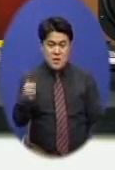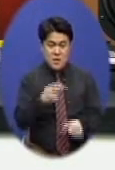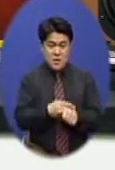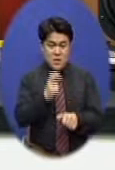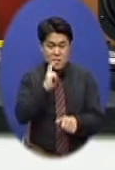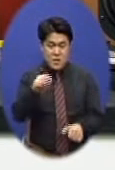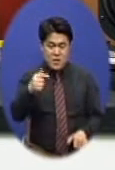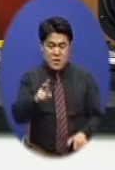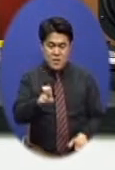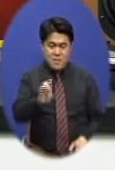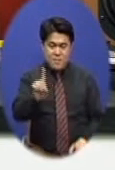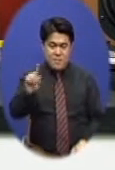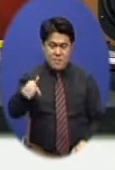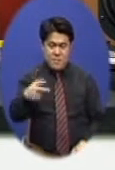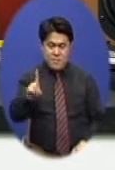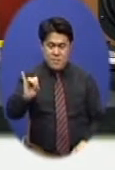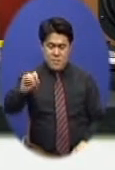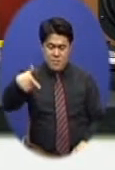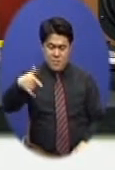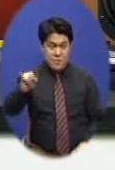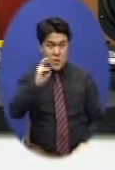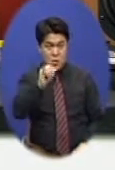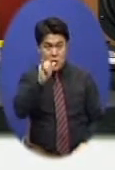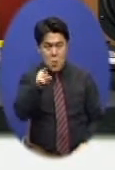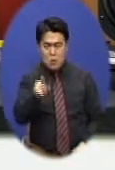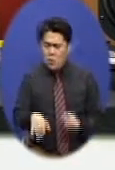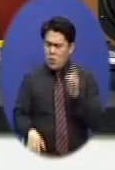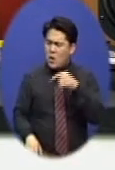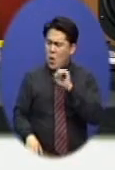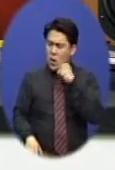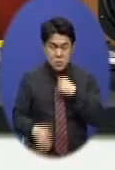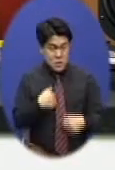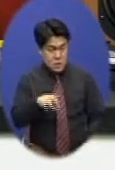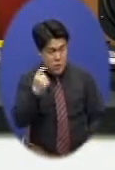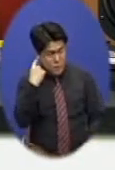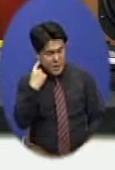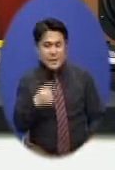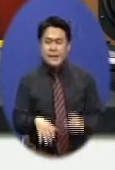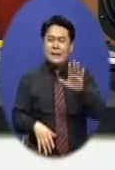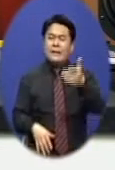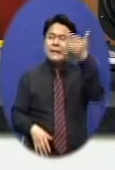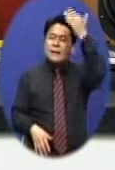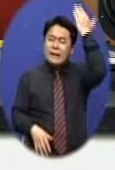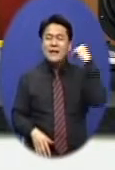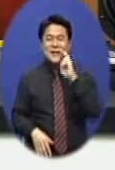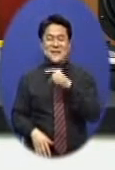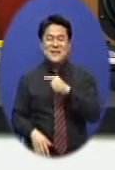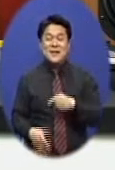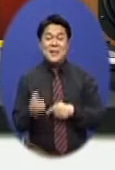곡 준비하셨네요. 아주 이 노래도 어려운 노래인데. 아, 그래요? 예. 저 이 노래 처음 듣거든요, 어머니? 예, 예. 빨리 노래예요. 듣고 싶습니다. 네.